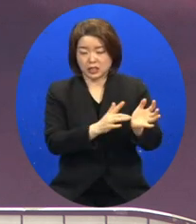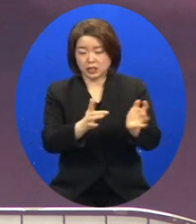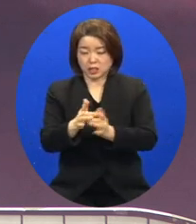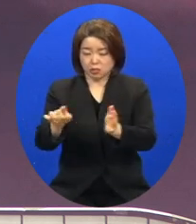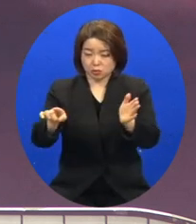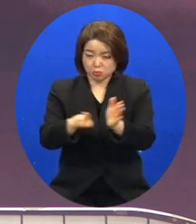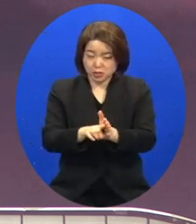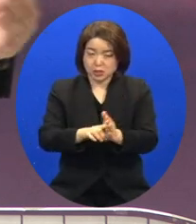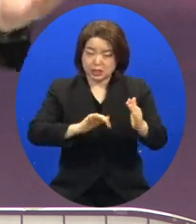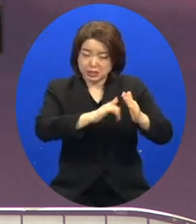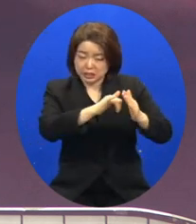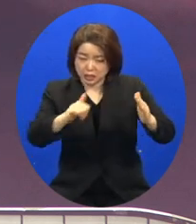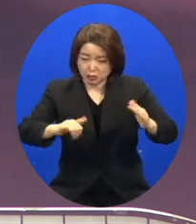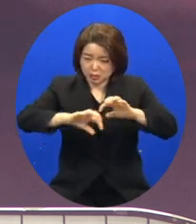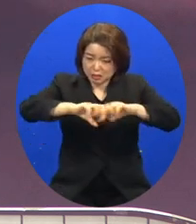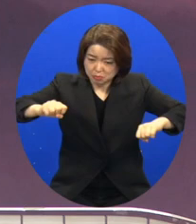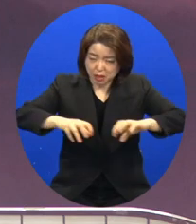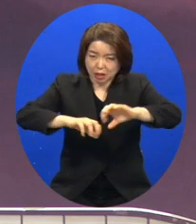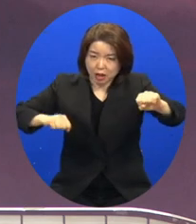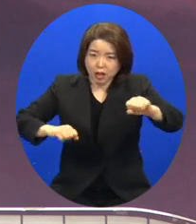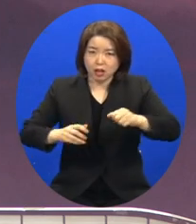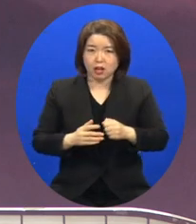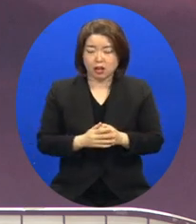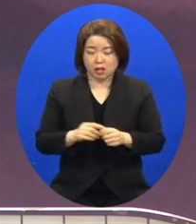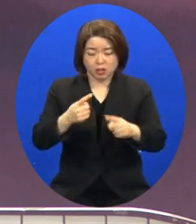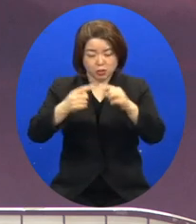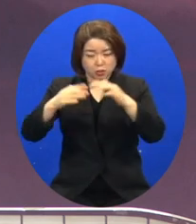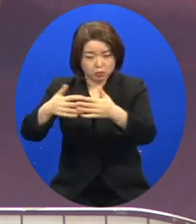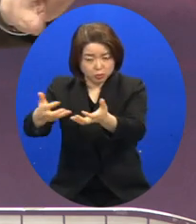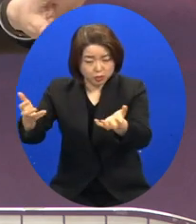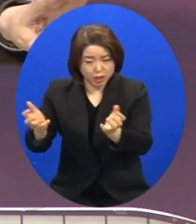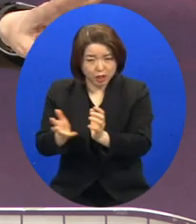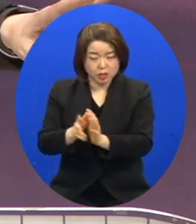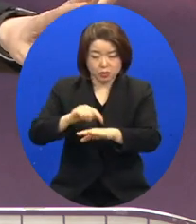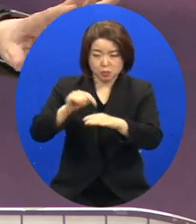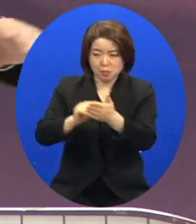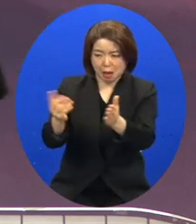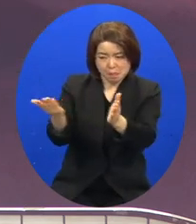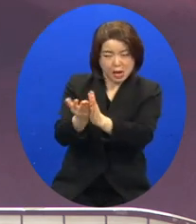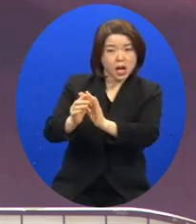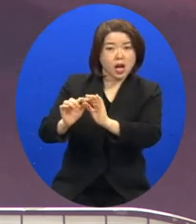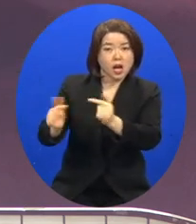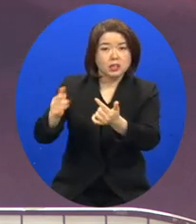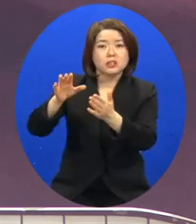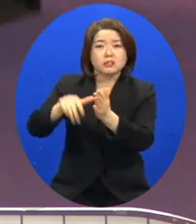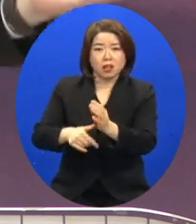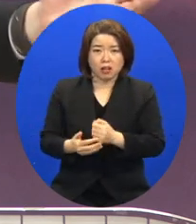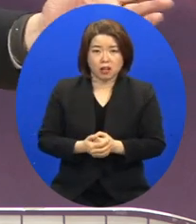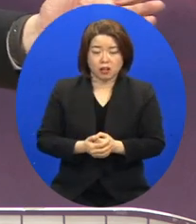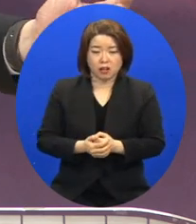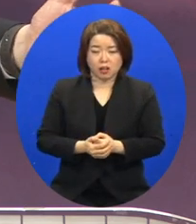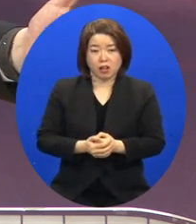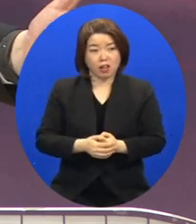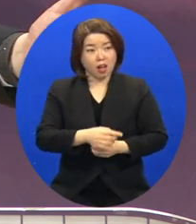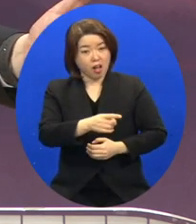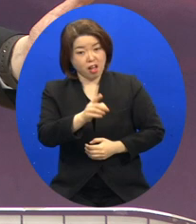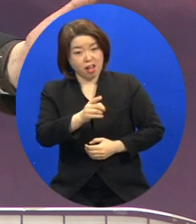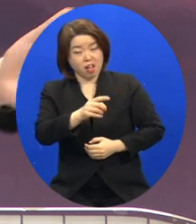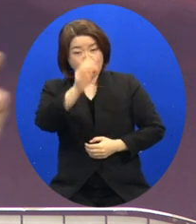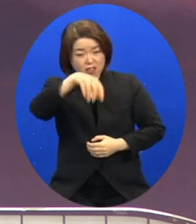갈라지고 예수 믿는 교회 공동체 안에서 마음과 생각이 서로 안 맞을 때 십자가 더 소용 없네